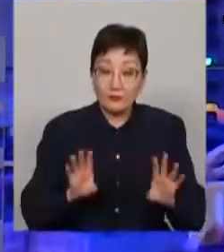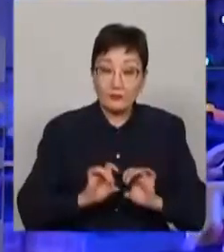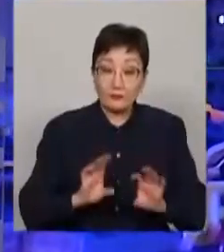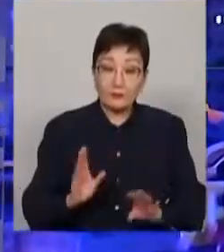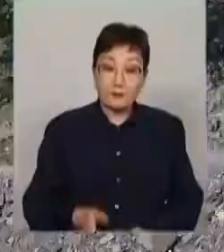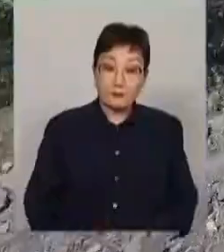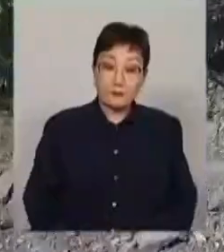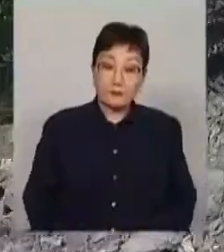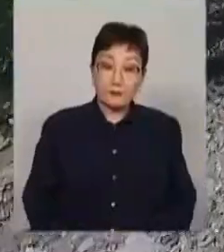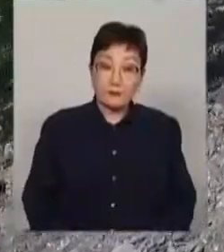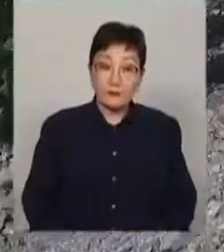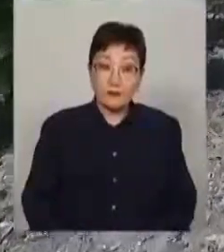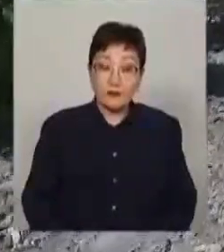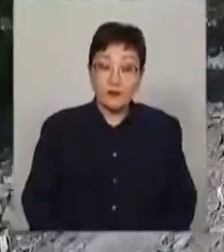материалында.